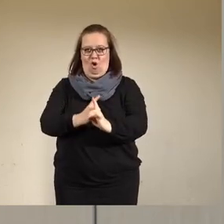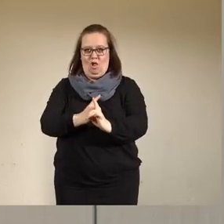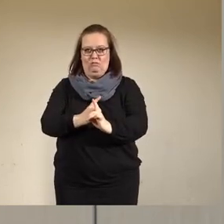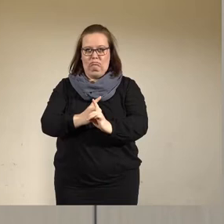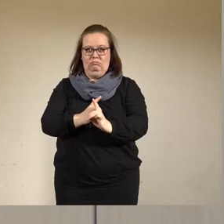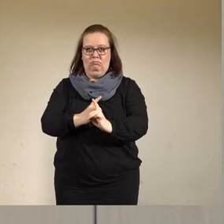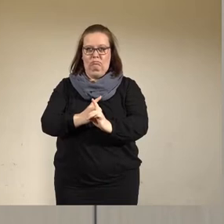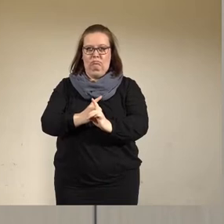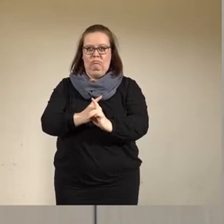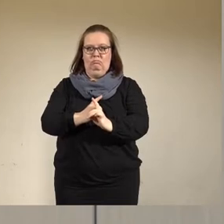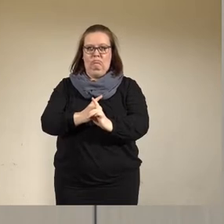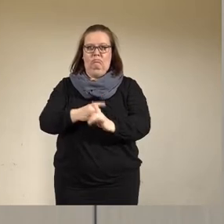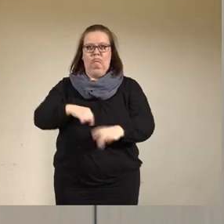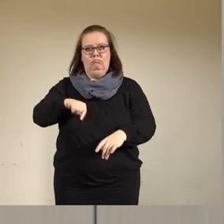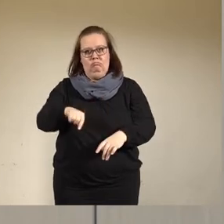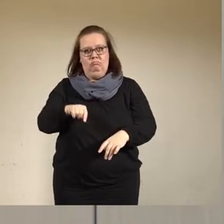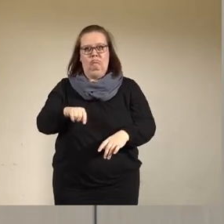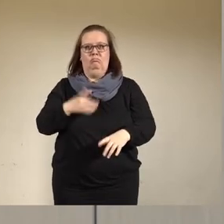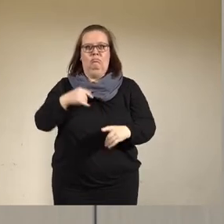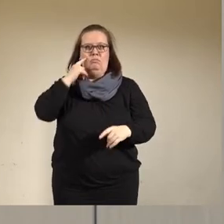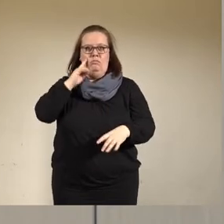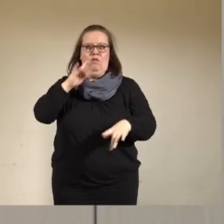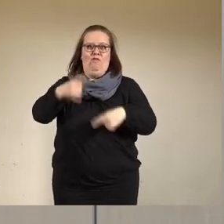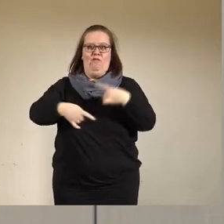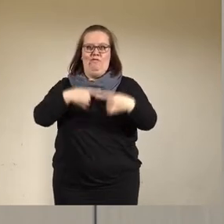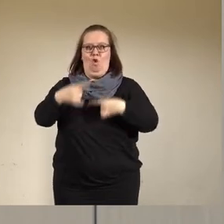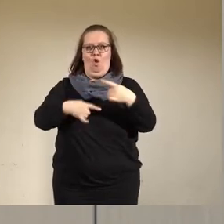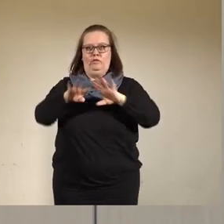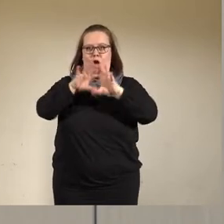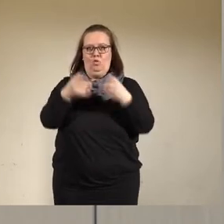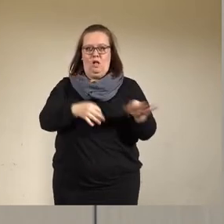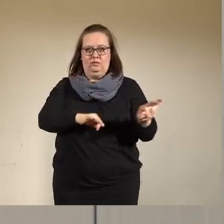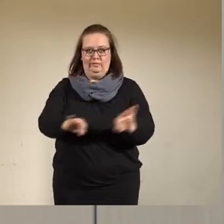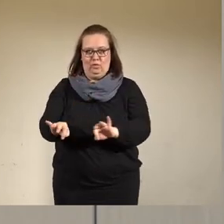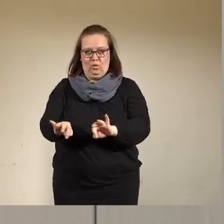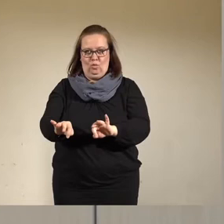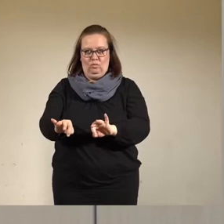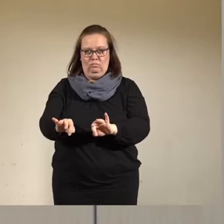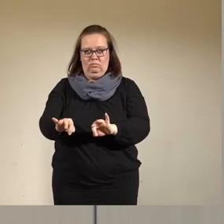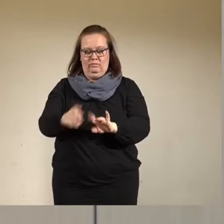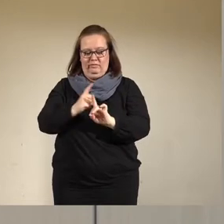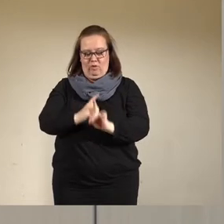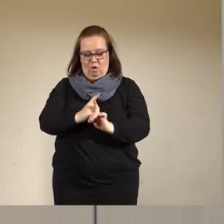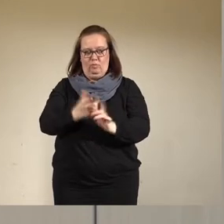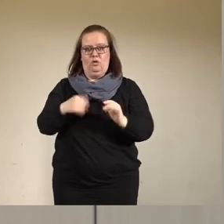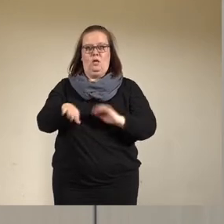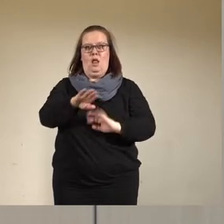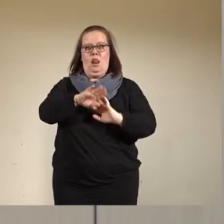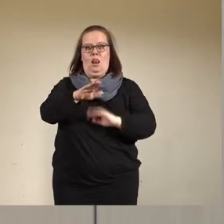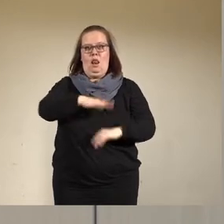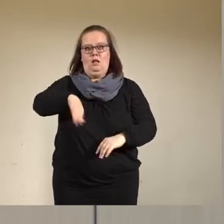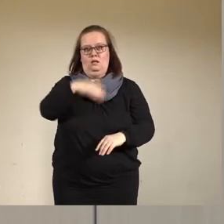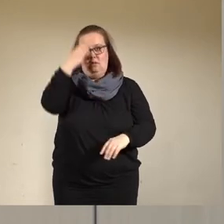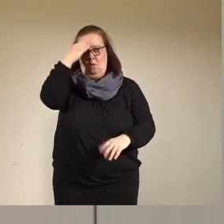wir der vorläufigen Haushaltsführung. In dieser Zeit kann die Landeshauptstadt